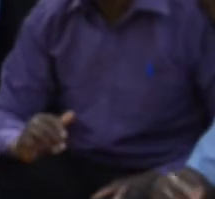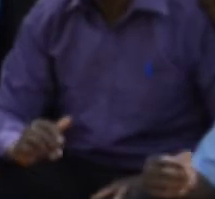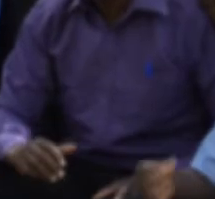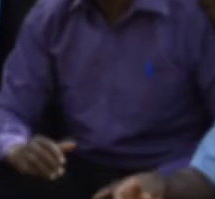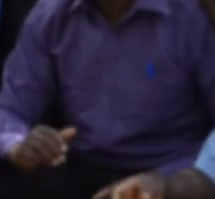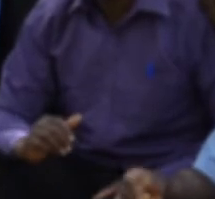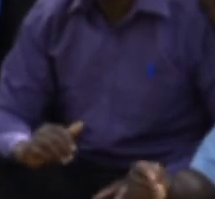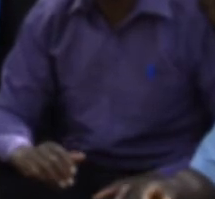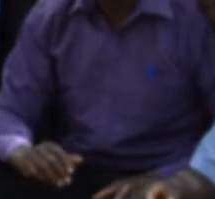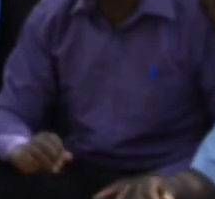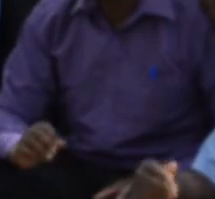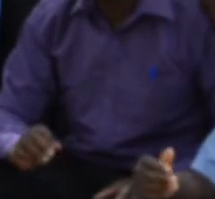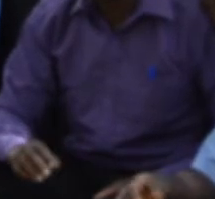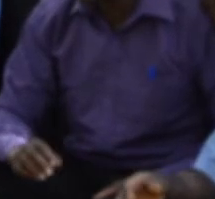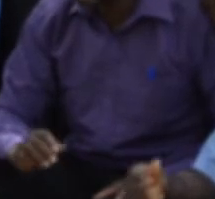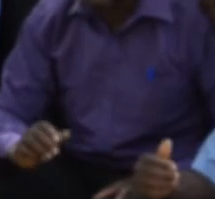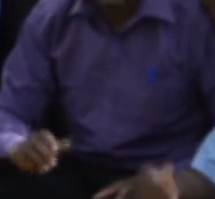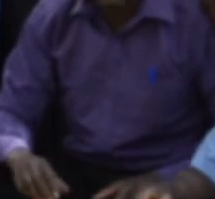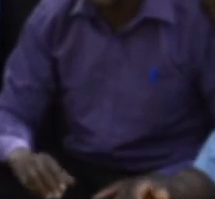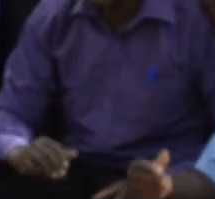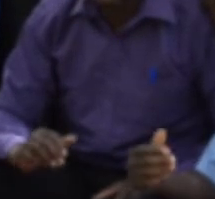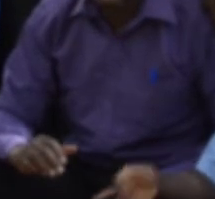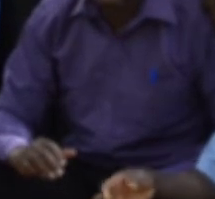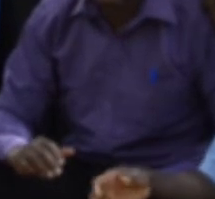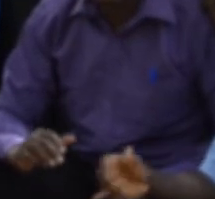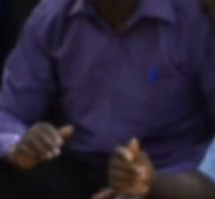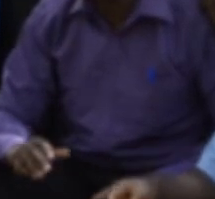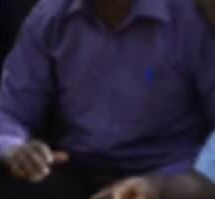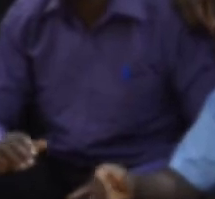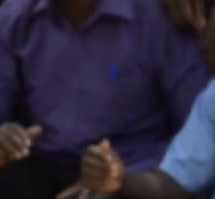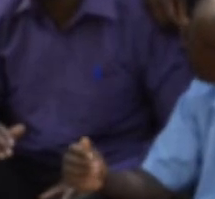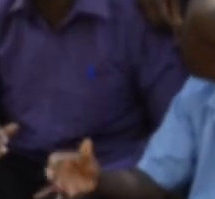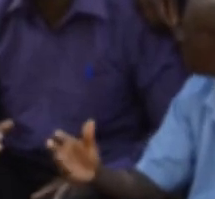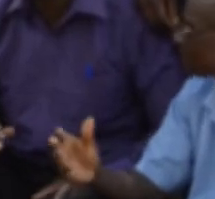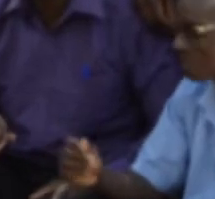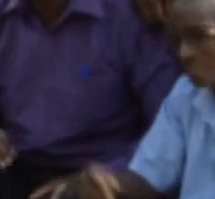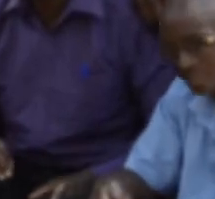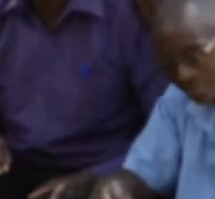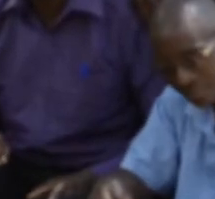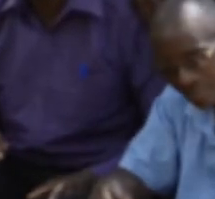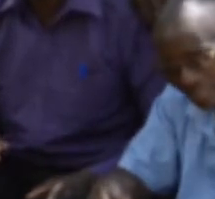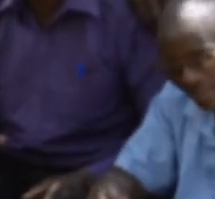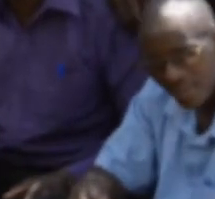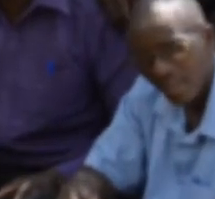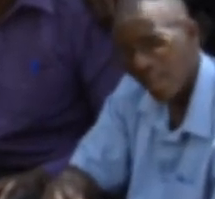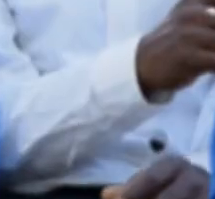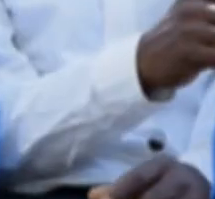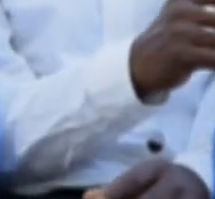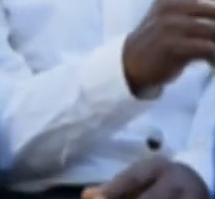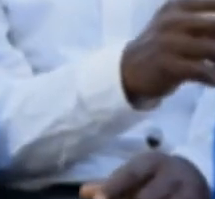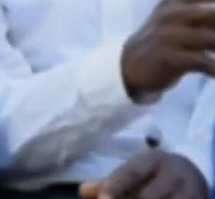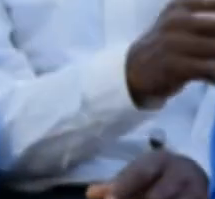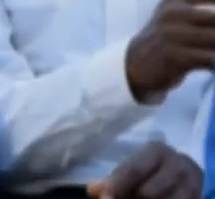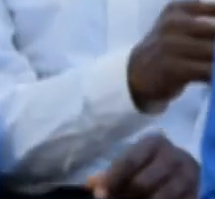rungwa nani rerumuko ndori disazuwairo, tichamuka,